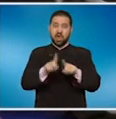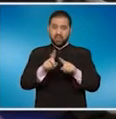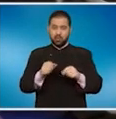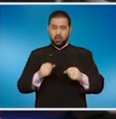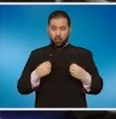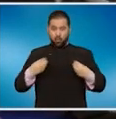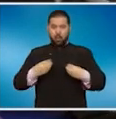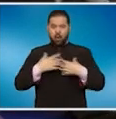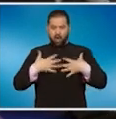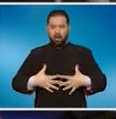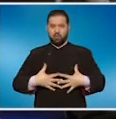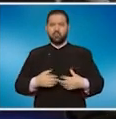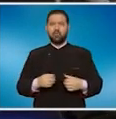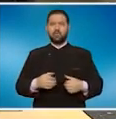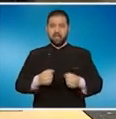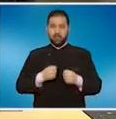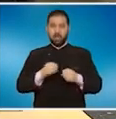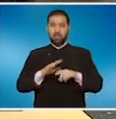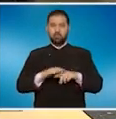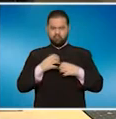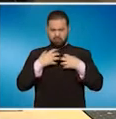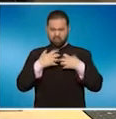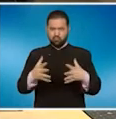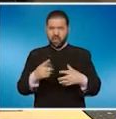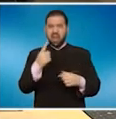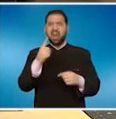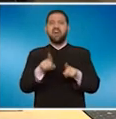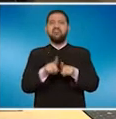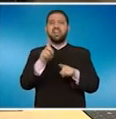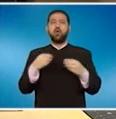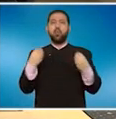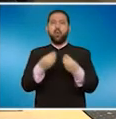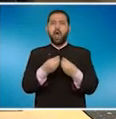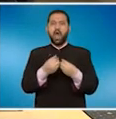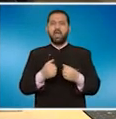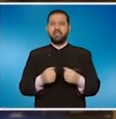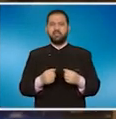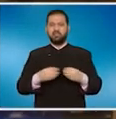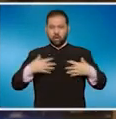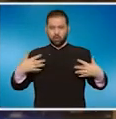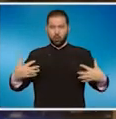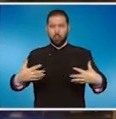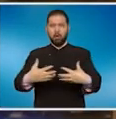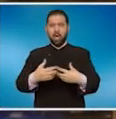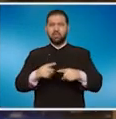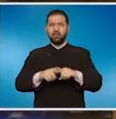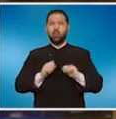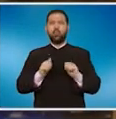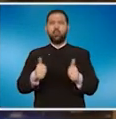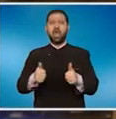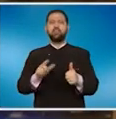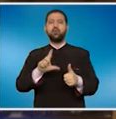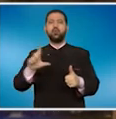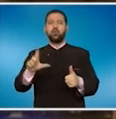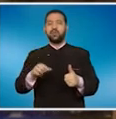coiful izbăvirii, s-a îmbrăcat cu răzbunarea ca și cu o haină și s-a înfășurat în râvna sa ca într-o mantie. E vorba de Mesia, adică